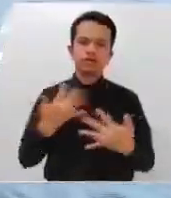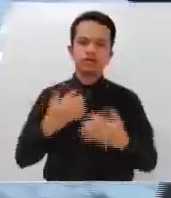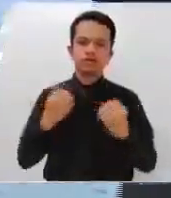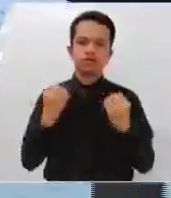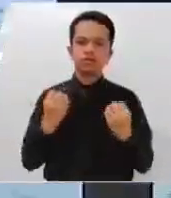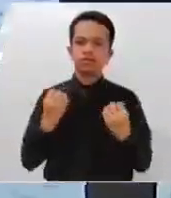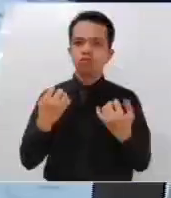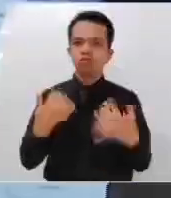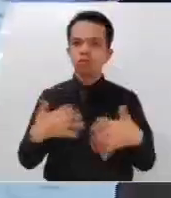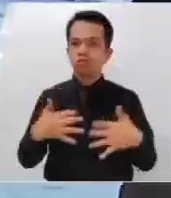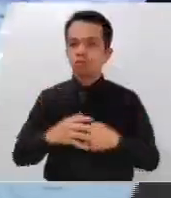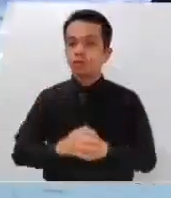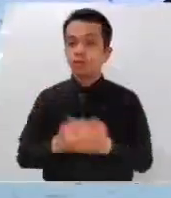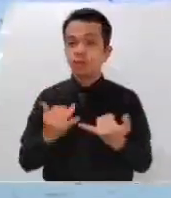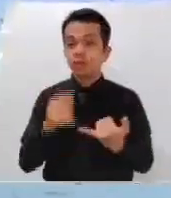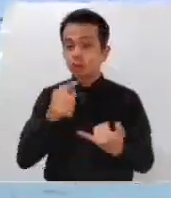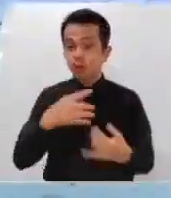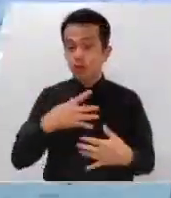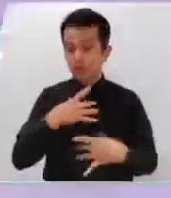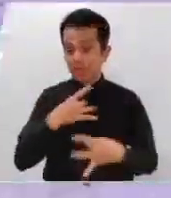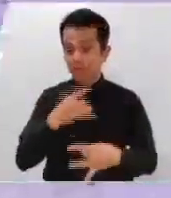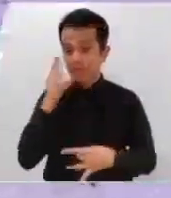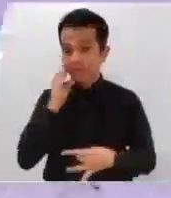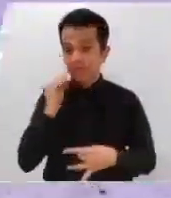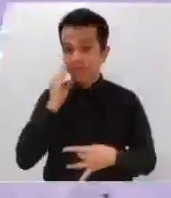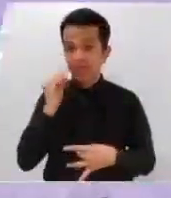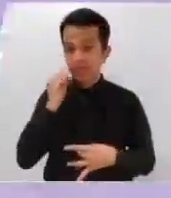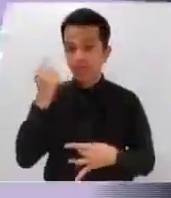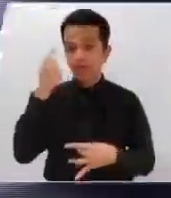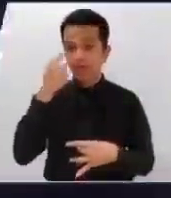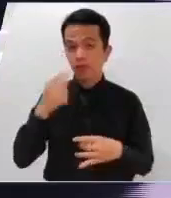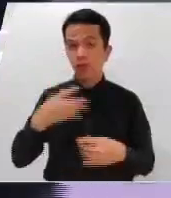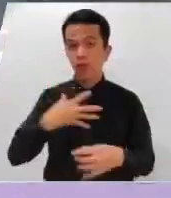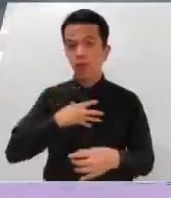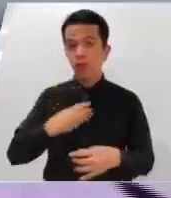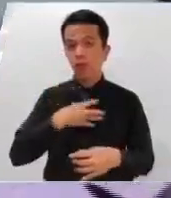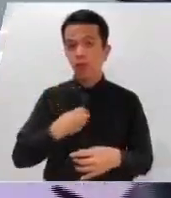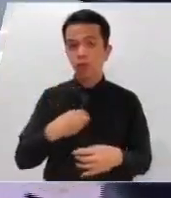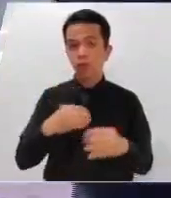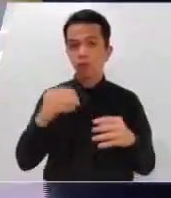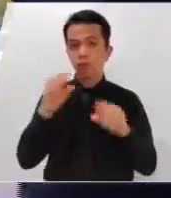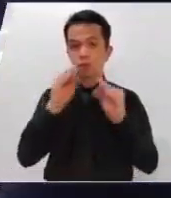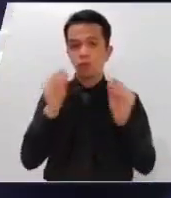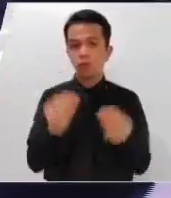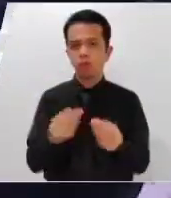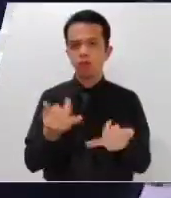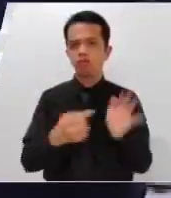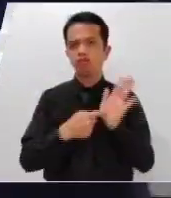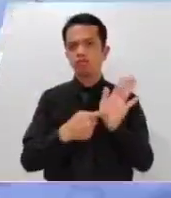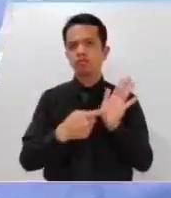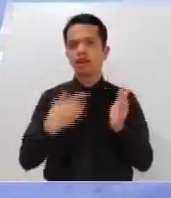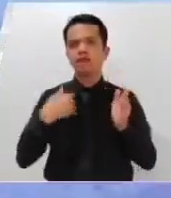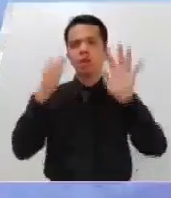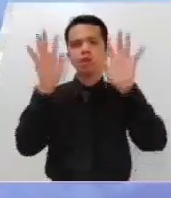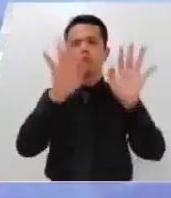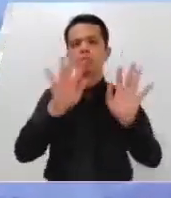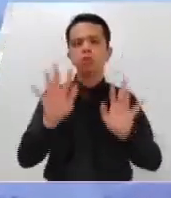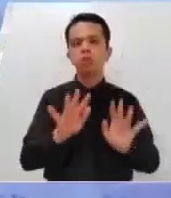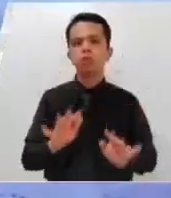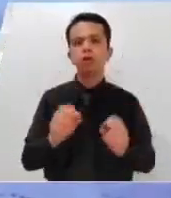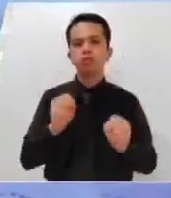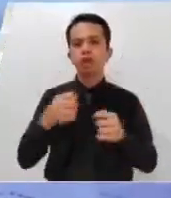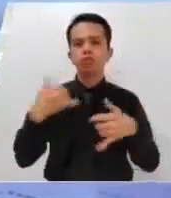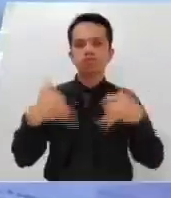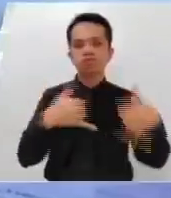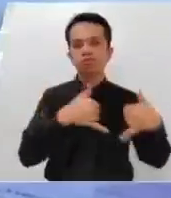feel mo naman ay ma-experience ang White Christmas, subukan ang Snow World. Dito, pwedeng maglaro sa snow, mag-slide